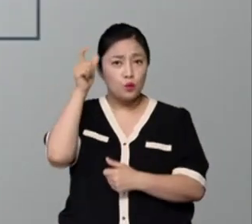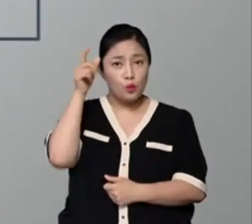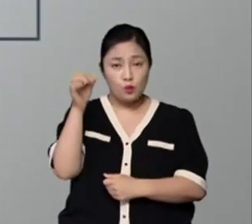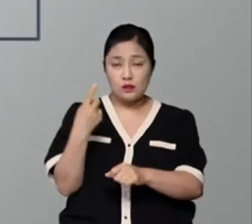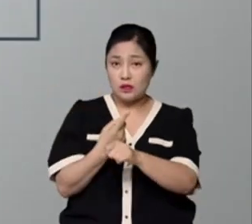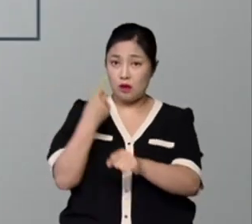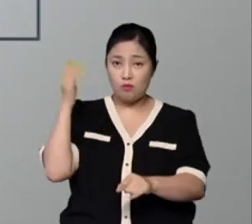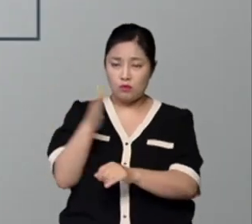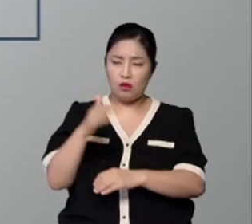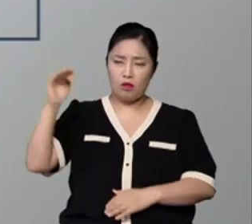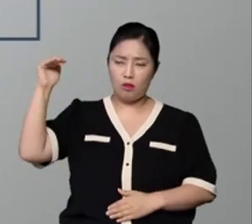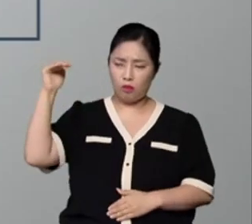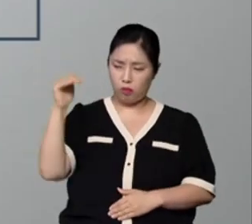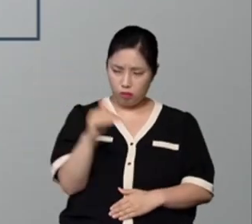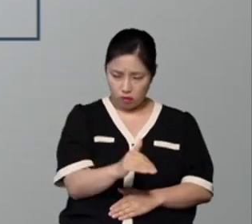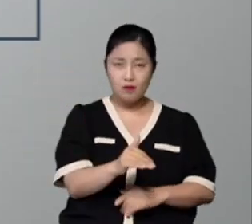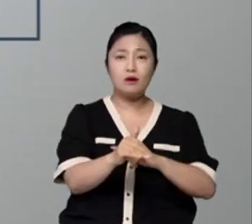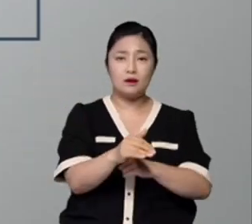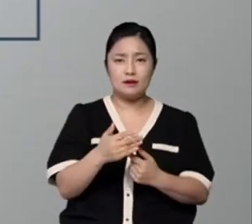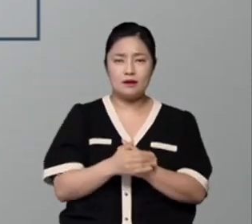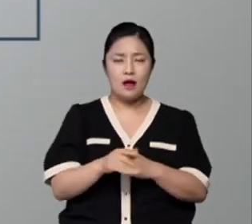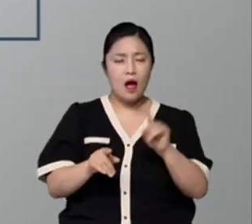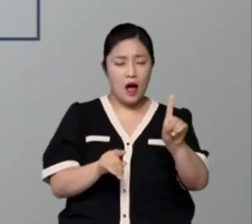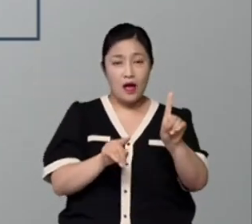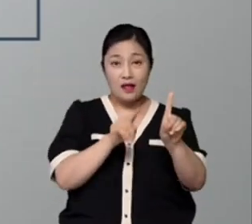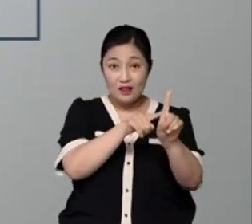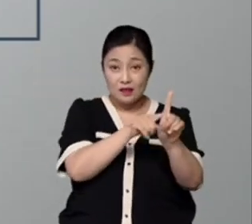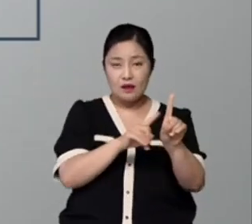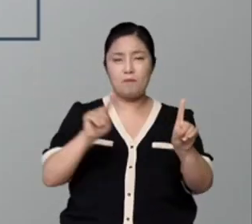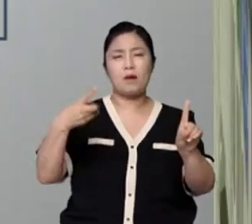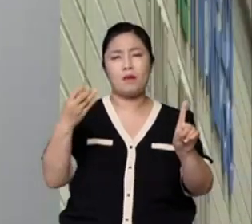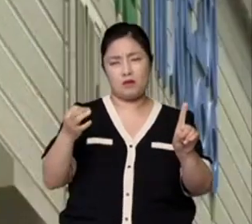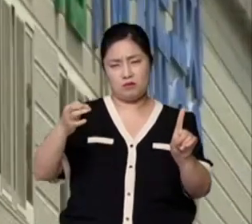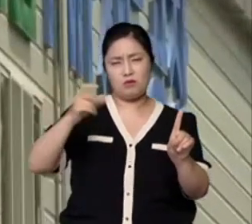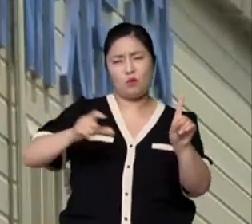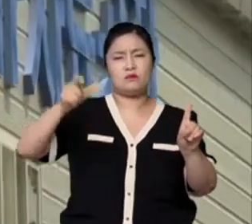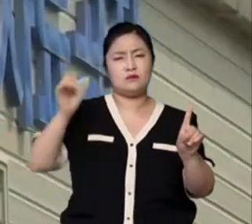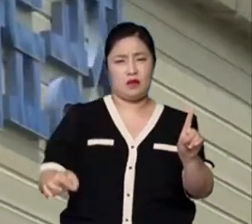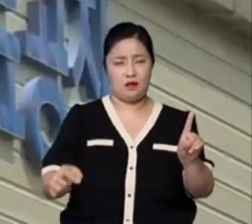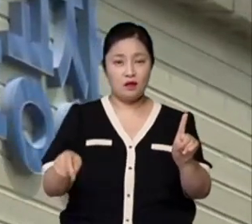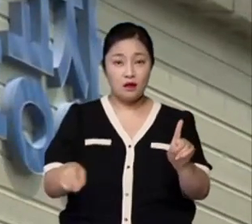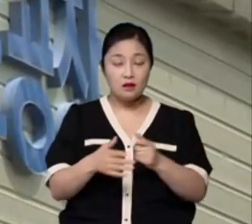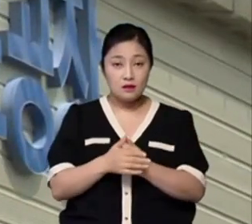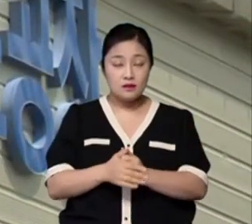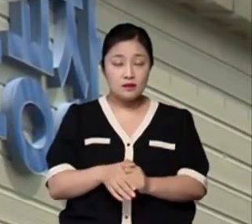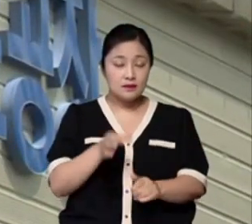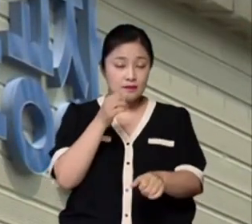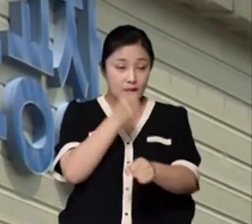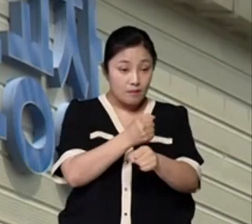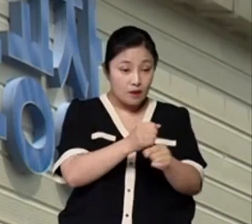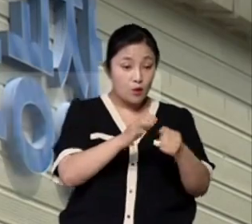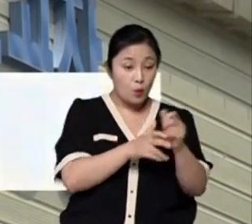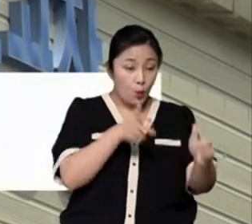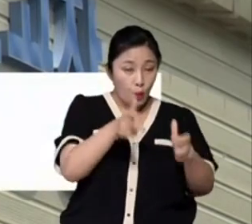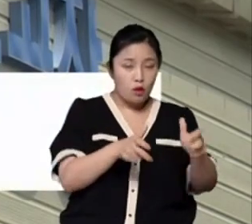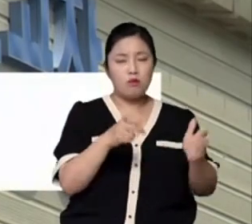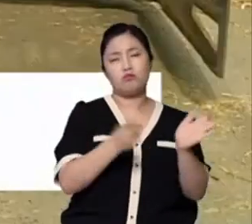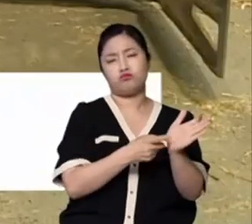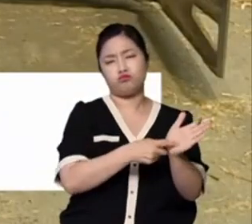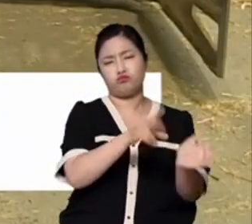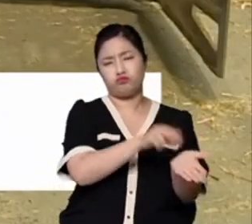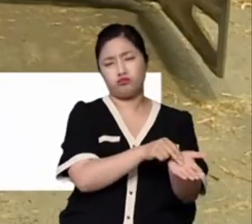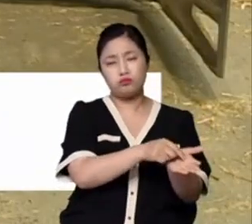소값은 지난해부터 하락세가 이어져 마리당 100만 원가량 떨어졌습니다. 사료를 생산하는 공장도